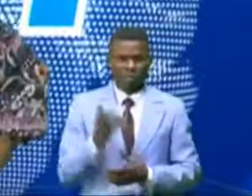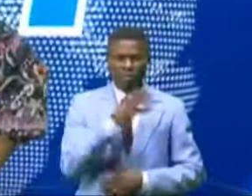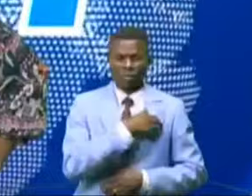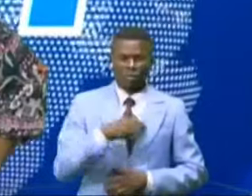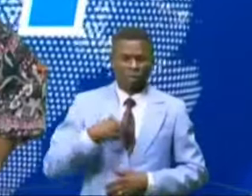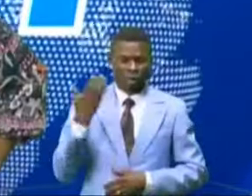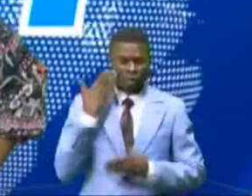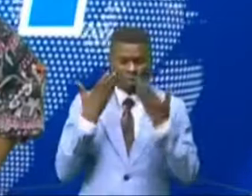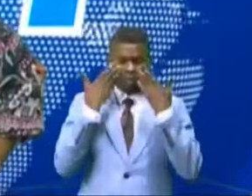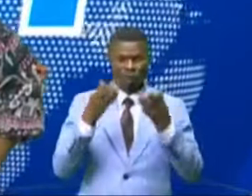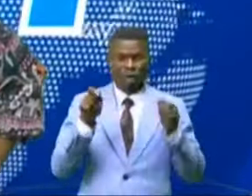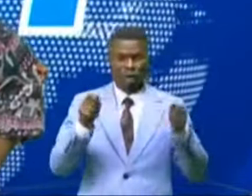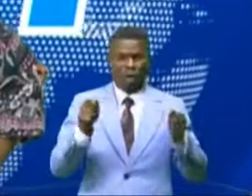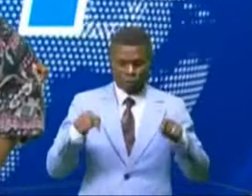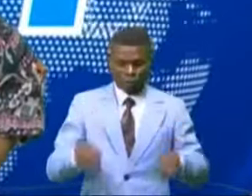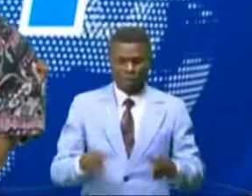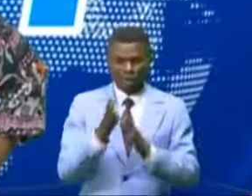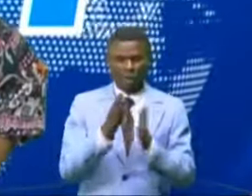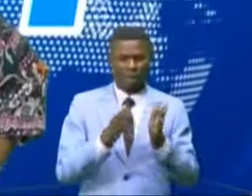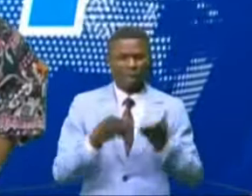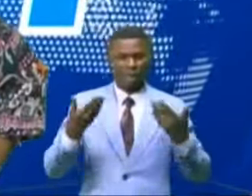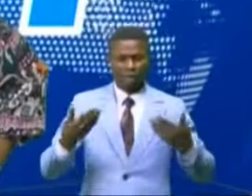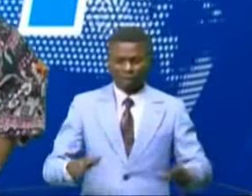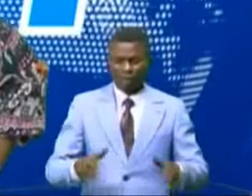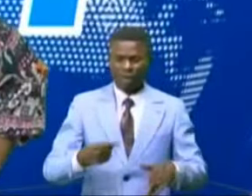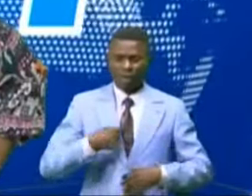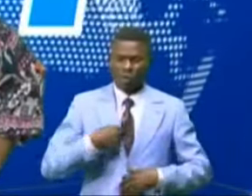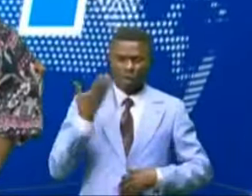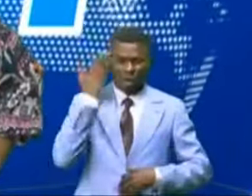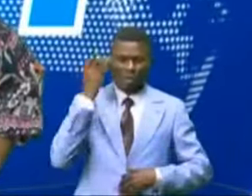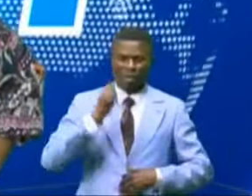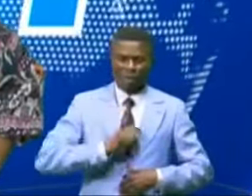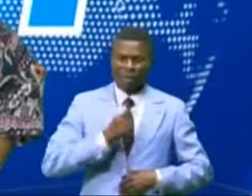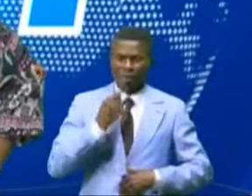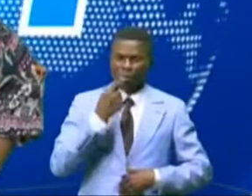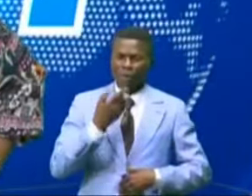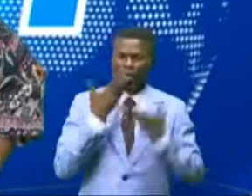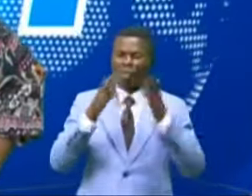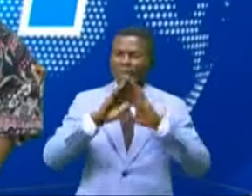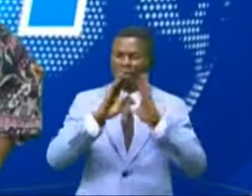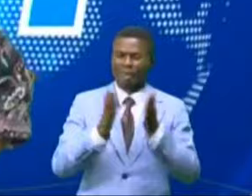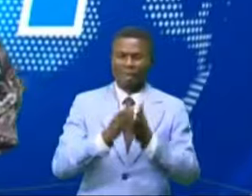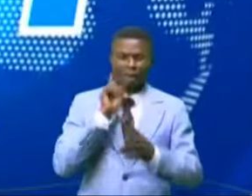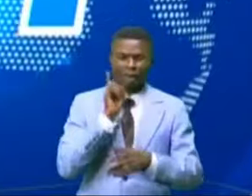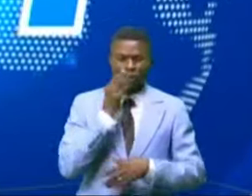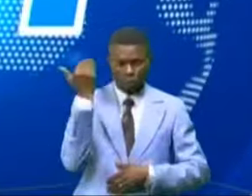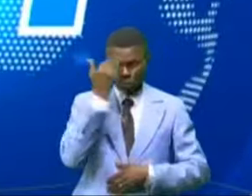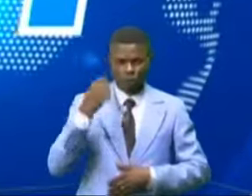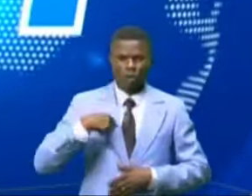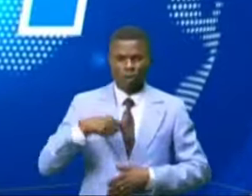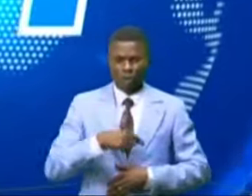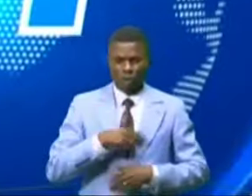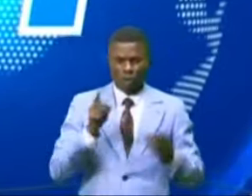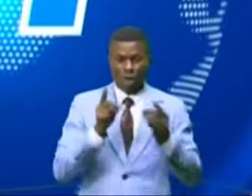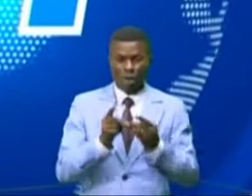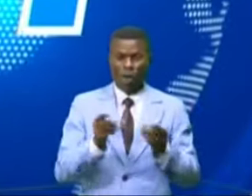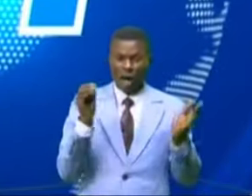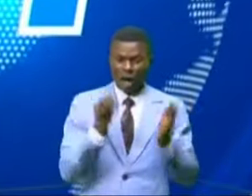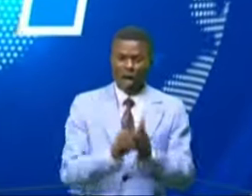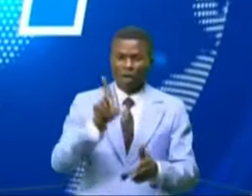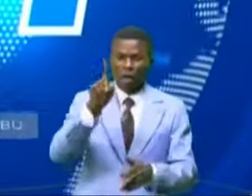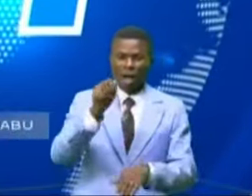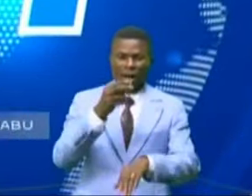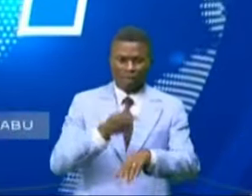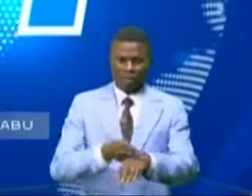Monsieur, c'est par ici que nous mettons un point final à ce journal. Merci à vous de l'avoir suivi. Merci également à Nadine Futuka qui a concouru à